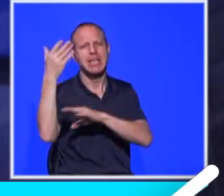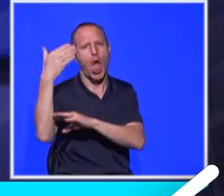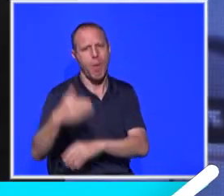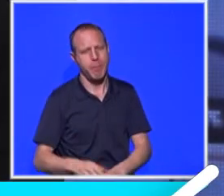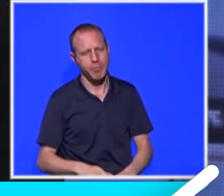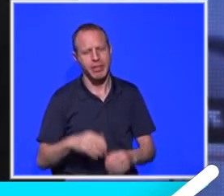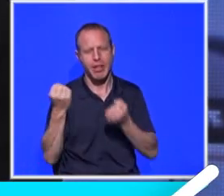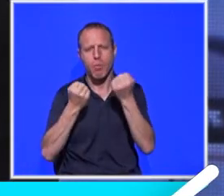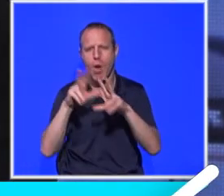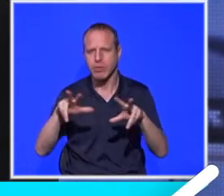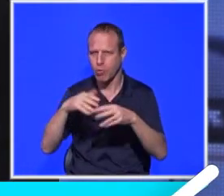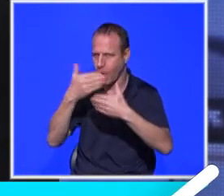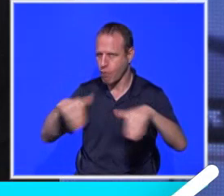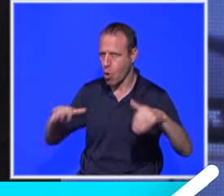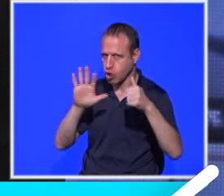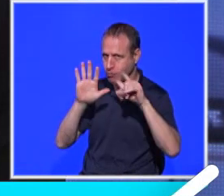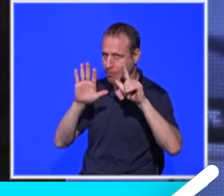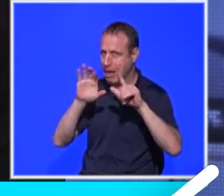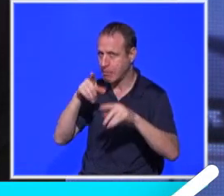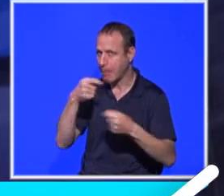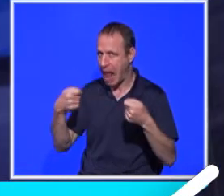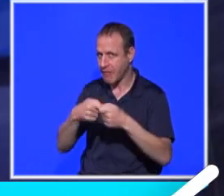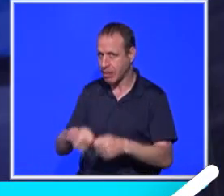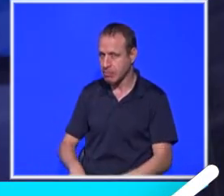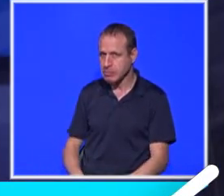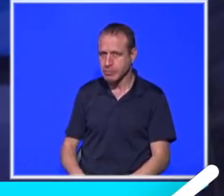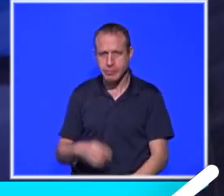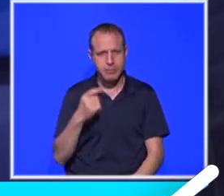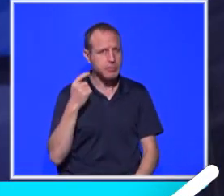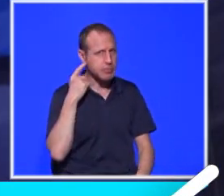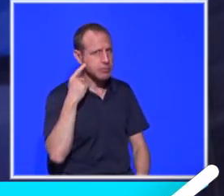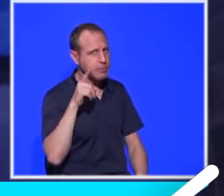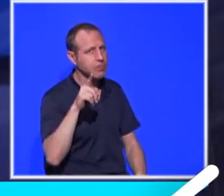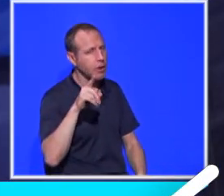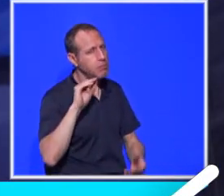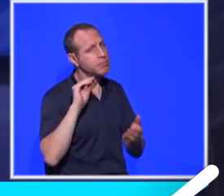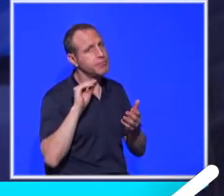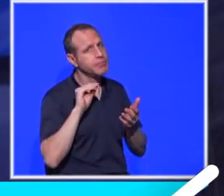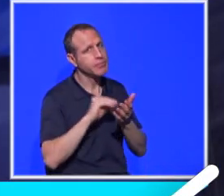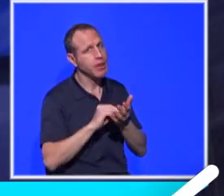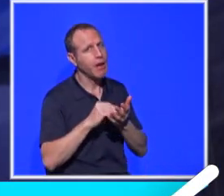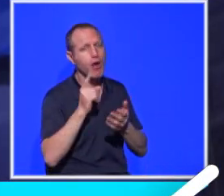הציבורית. גבולות 67, האם הם רלוונטיים? תשמעי, הם רפרנס, אבל